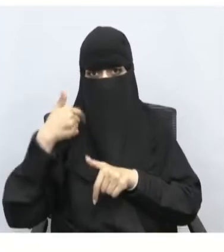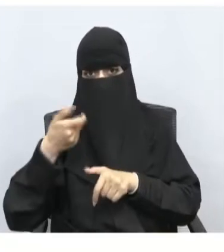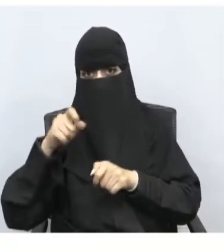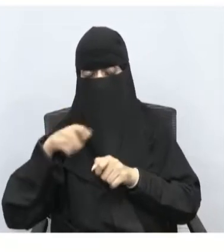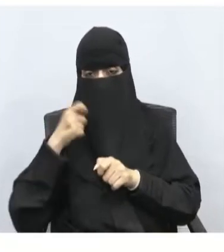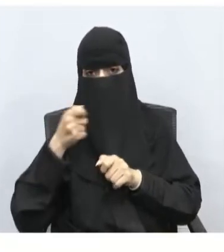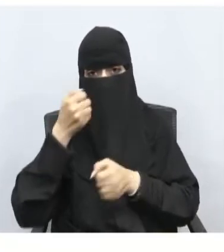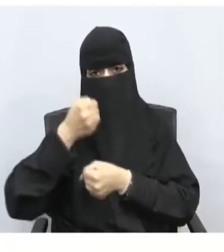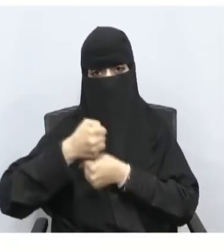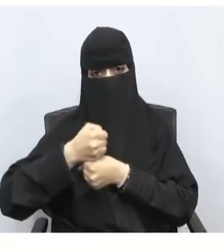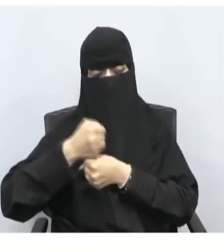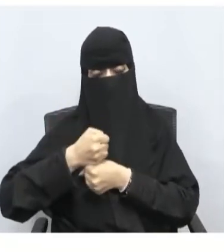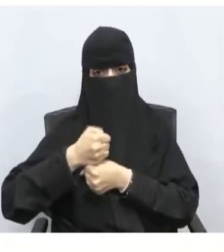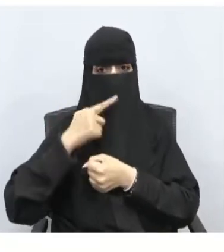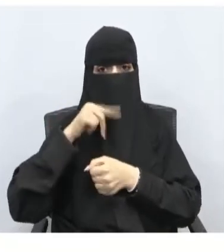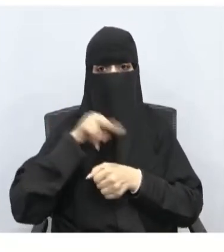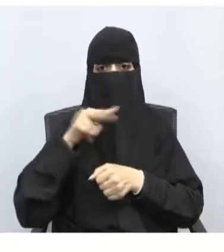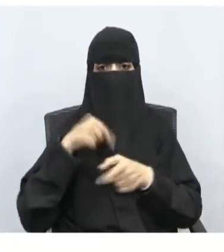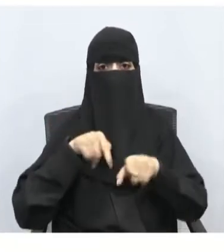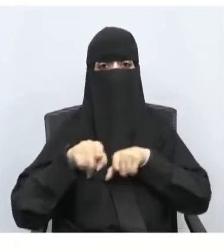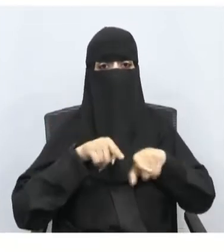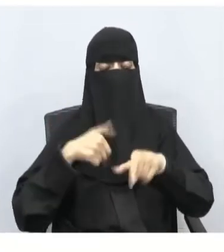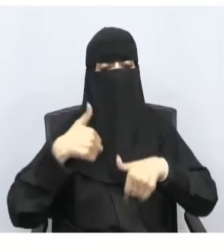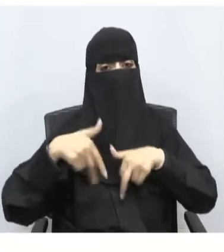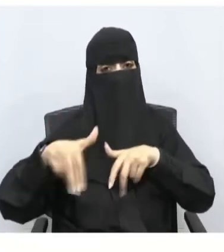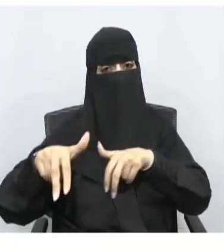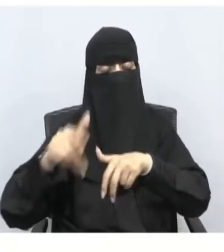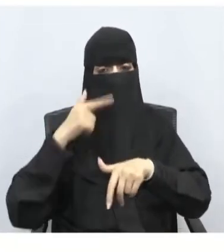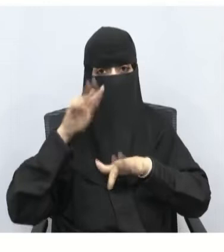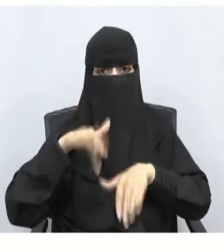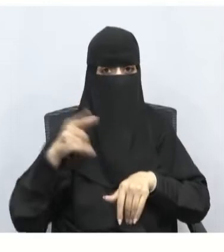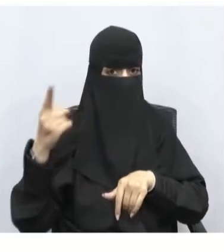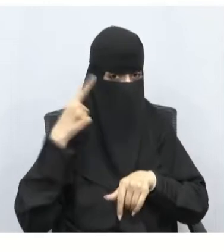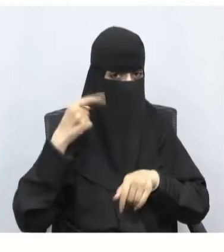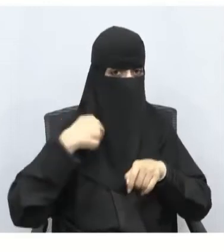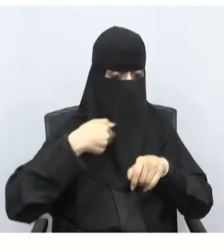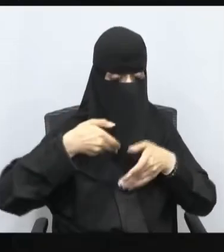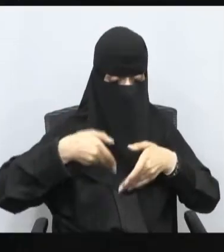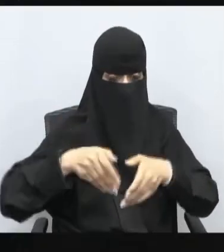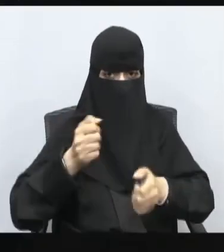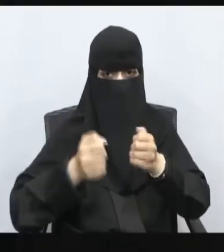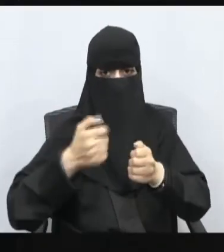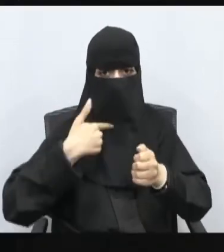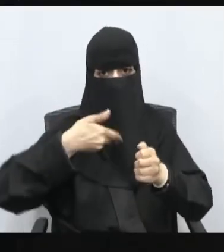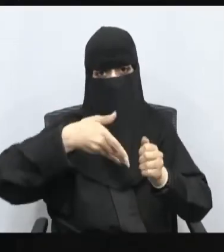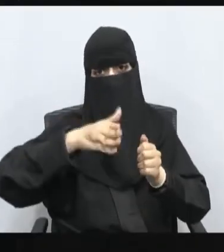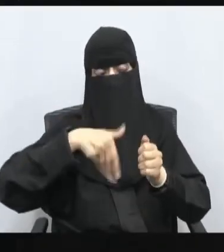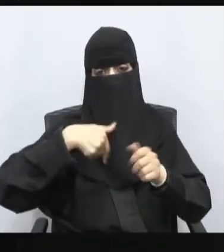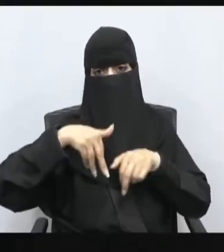والكاشف ثابت، أو كلاهما متحرك. أحياناً نسمع ذلك أثناء